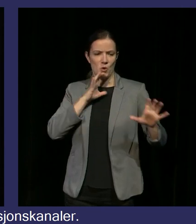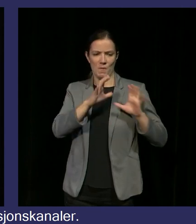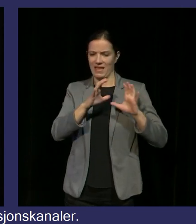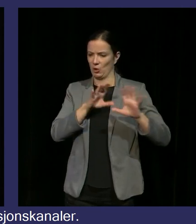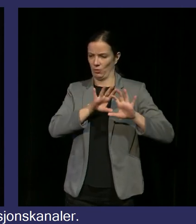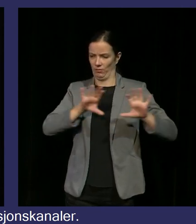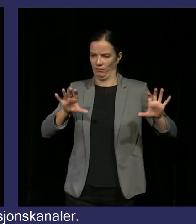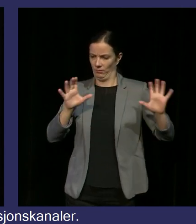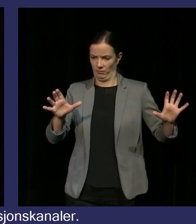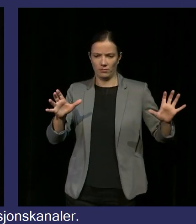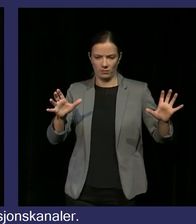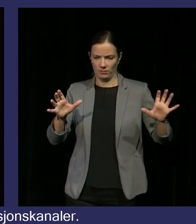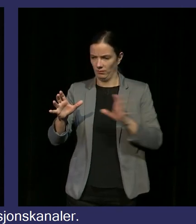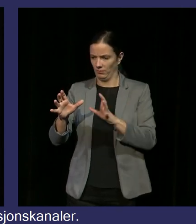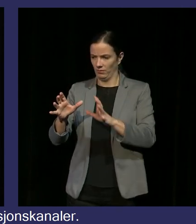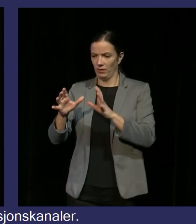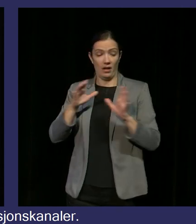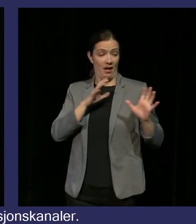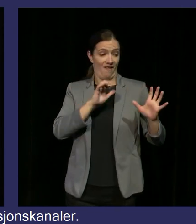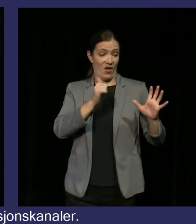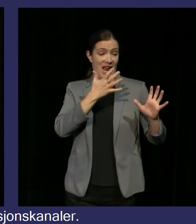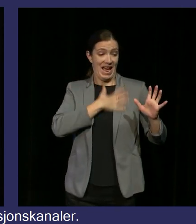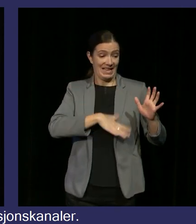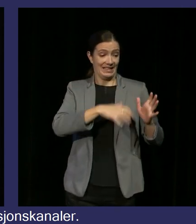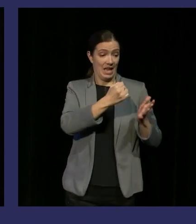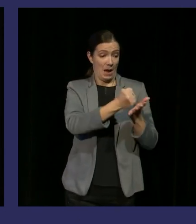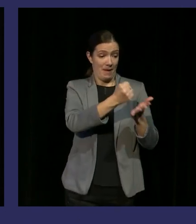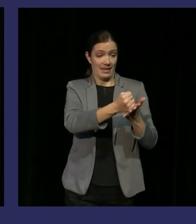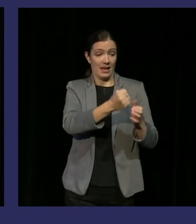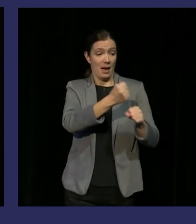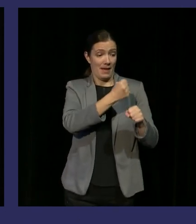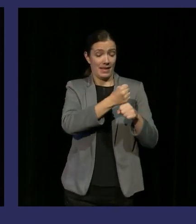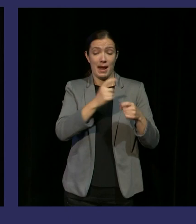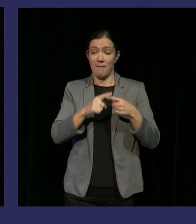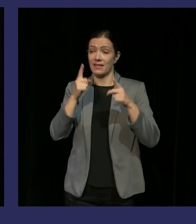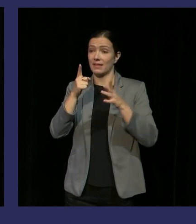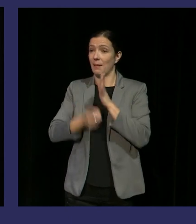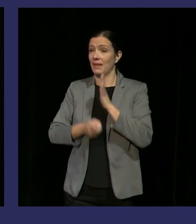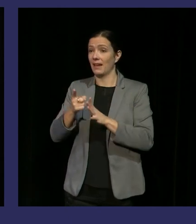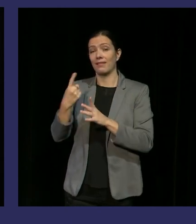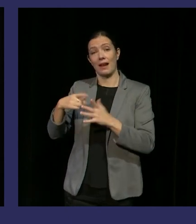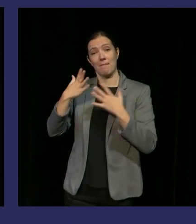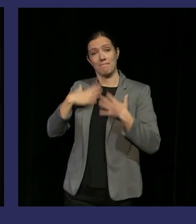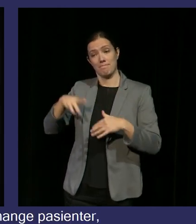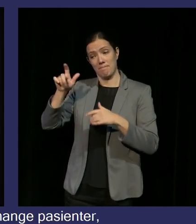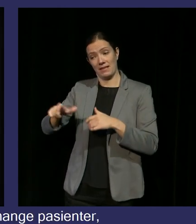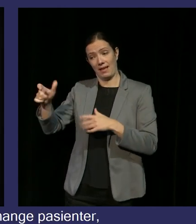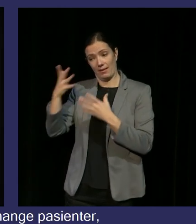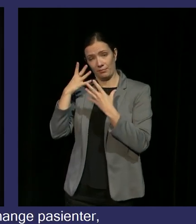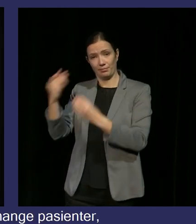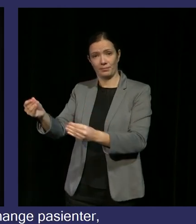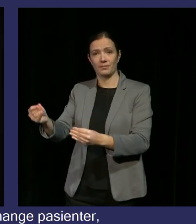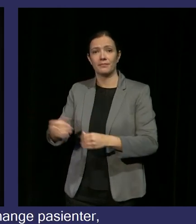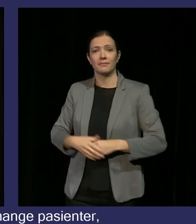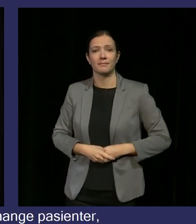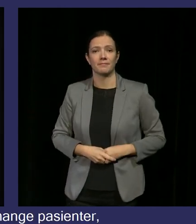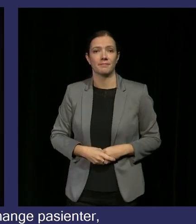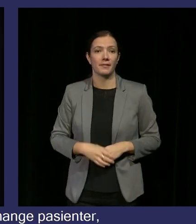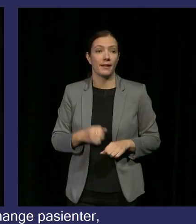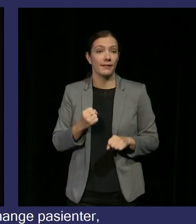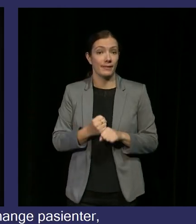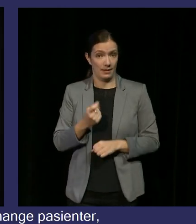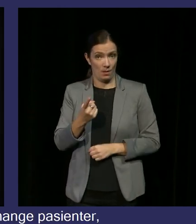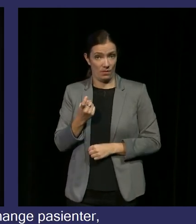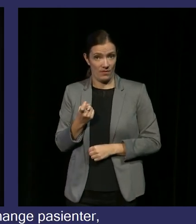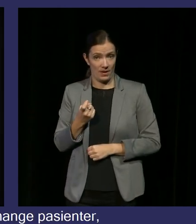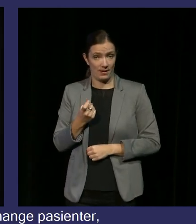kommunikasjonskanaler. En kanal for helsearbeidere og en kanal med informasjon ut til pasientene. Det helt klart en utfordring